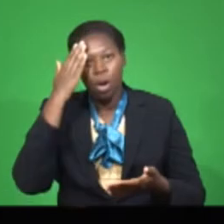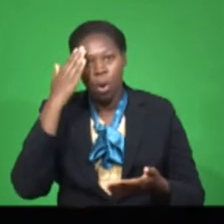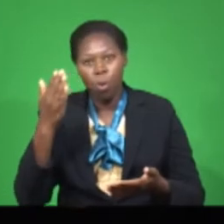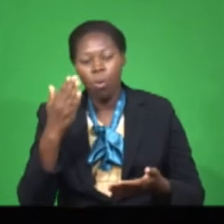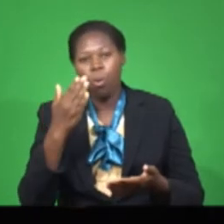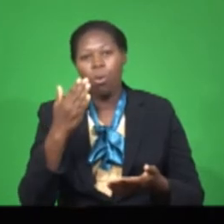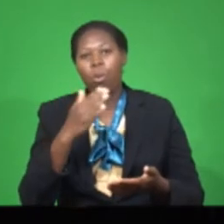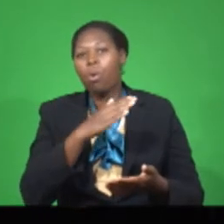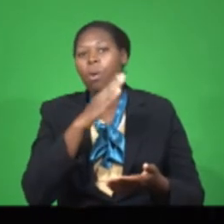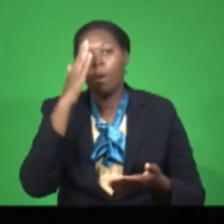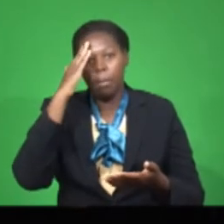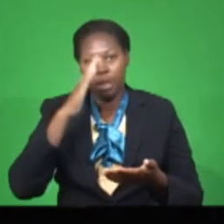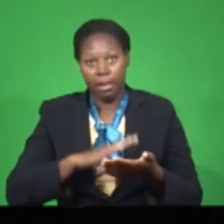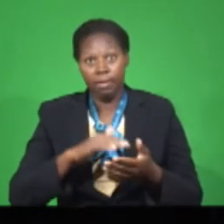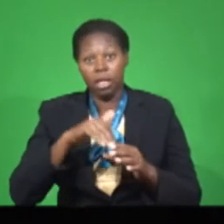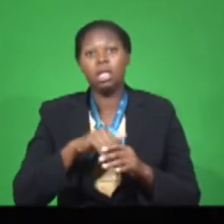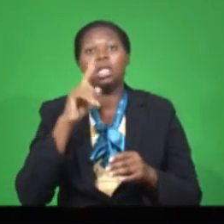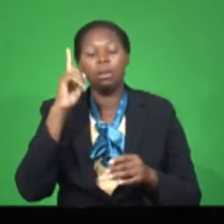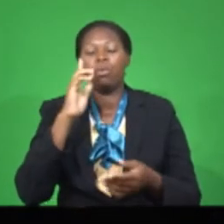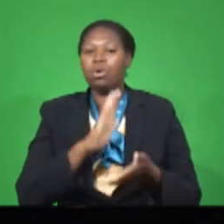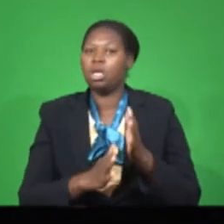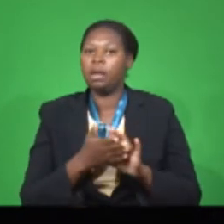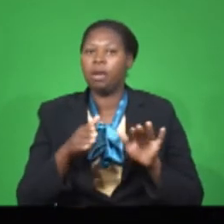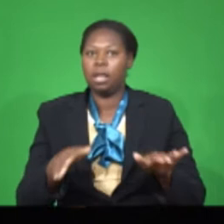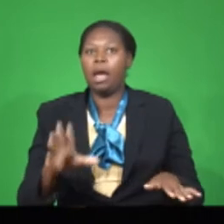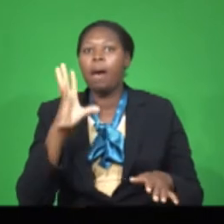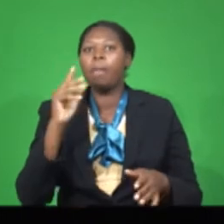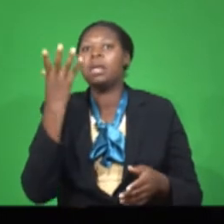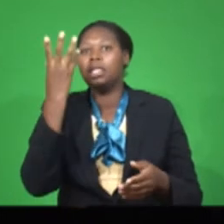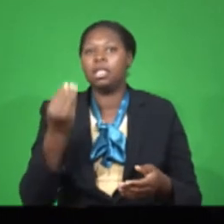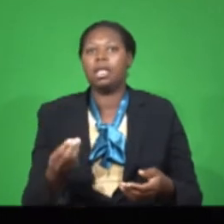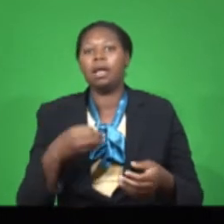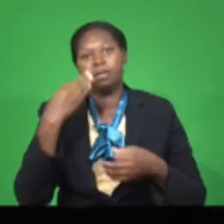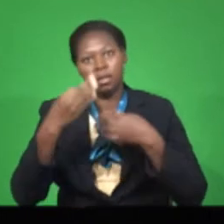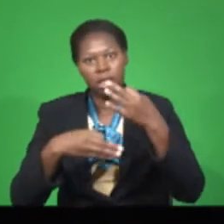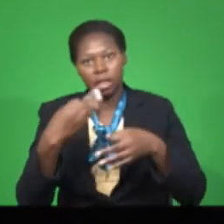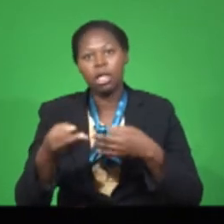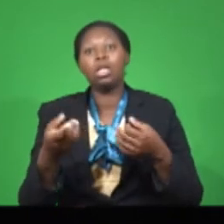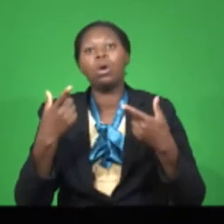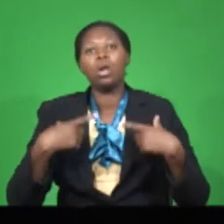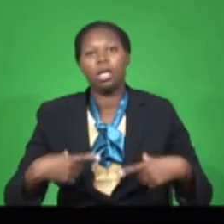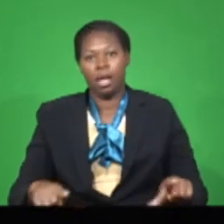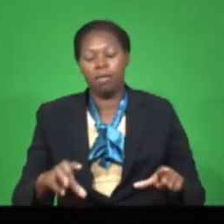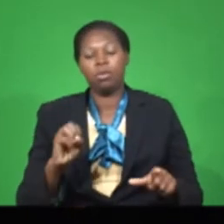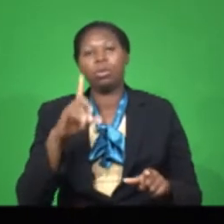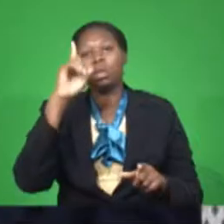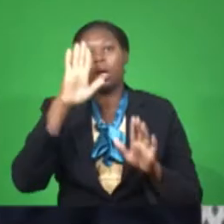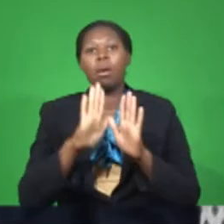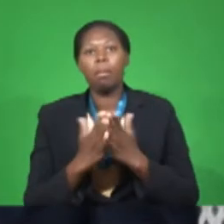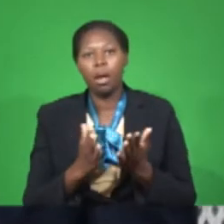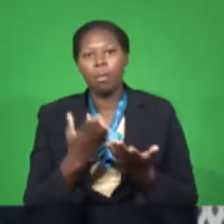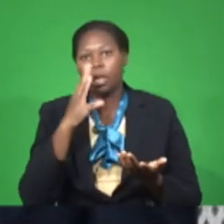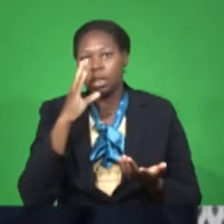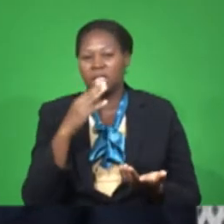usingaperi. Bhaibheri riri kuti anina ani anotenda. Ani zvake.